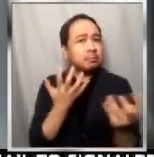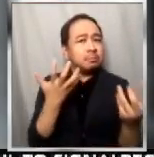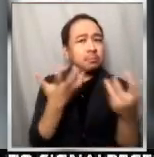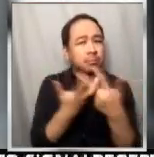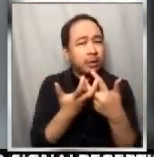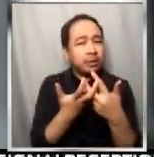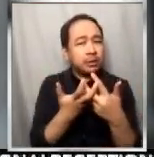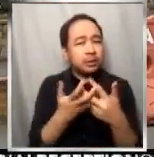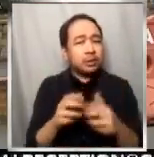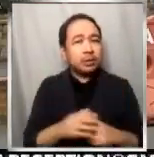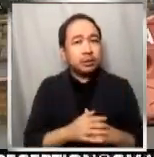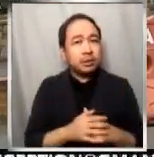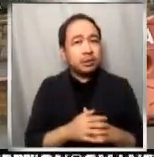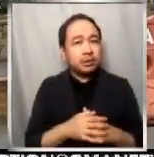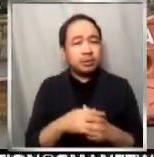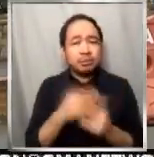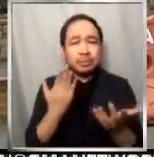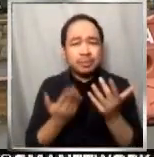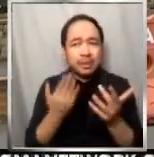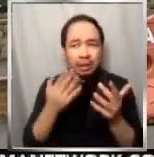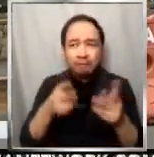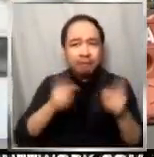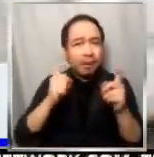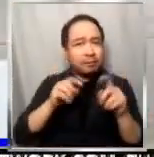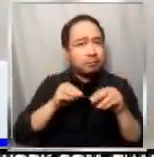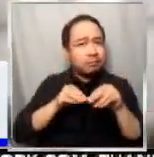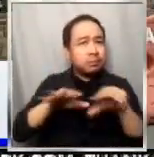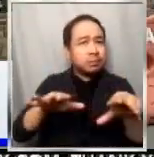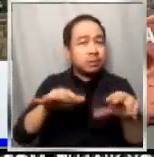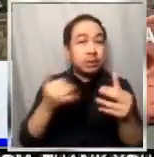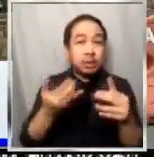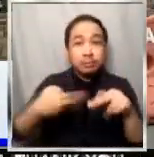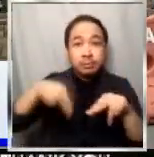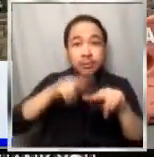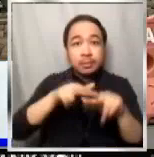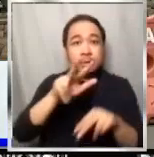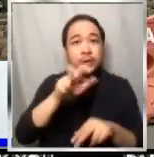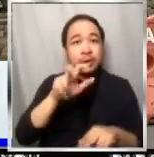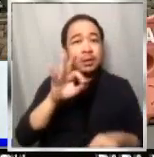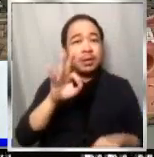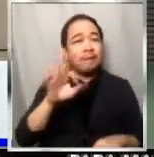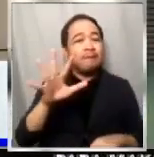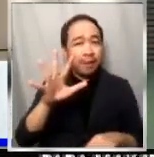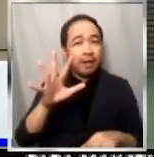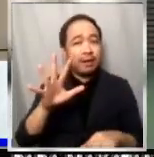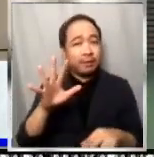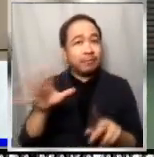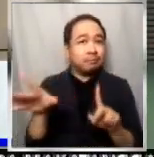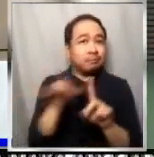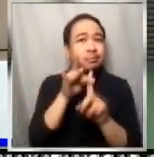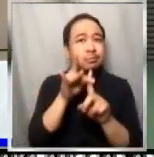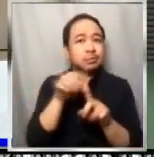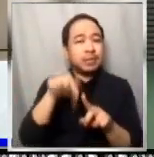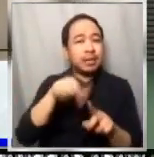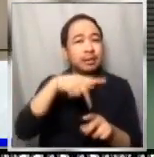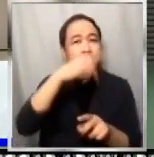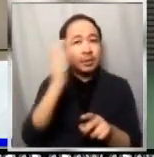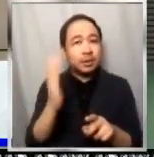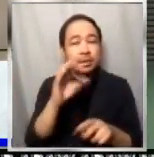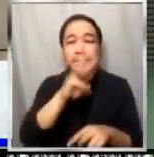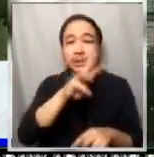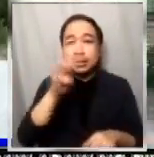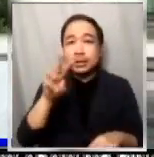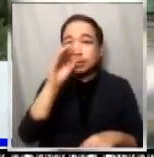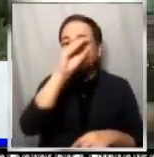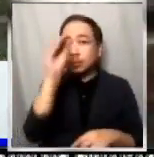Tapos po magkahawaan. Umakyat na sa 395 ang bilang ng active cases sa lungsod. 66% din sa kanilang mga